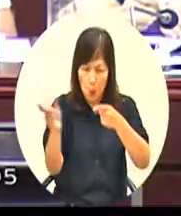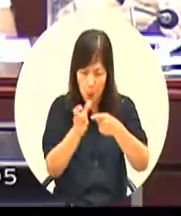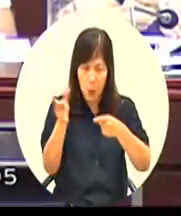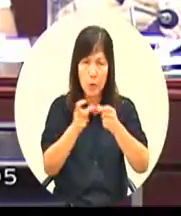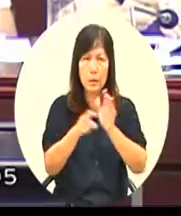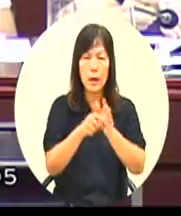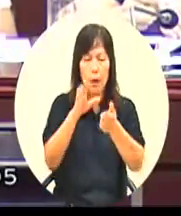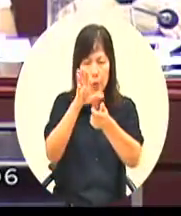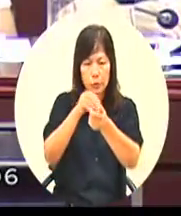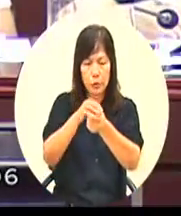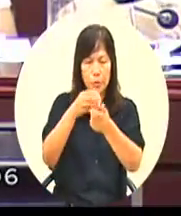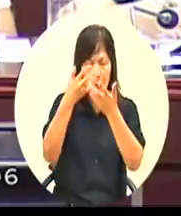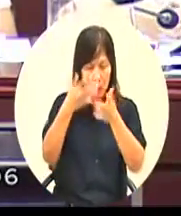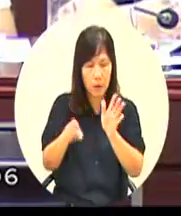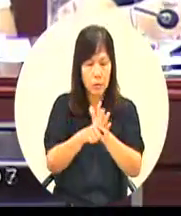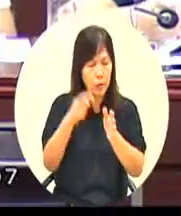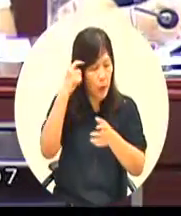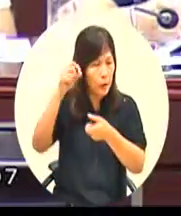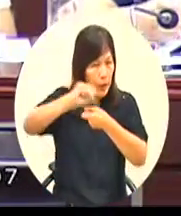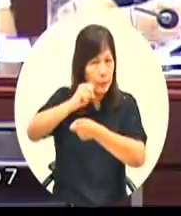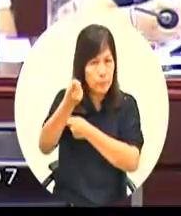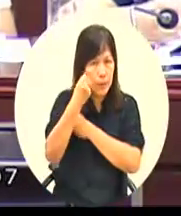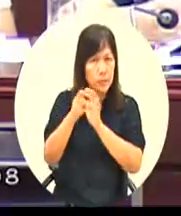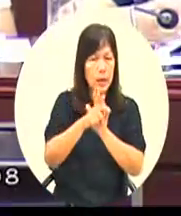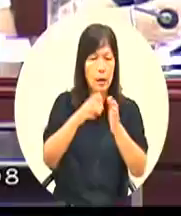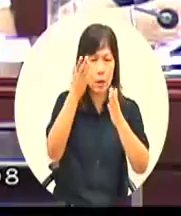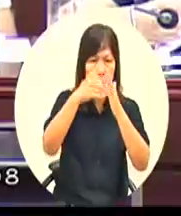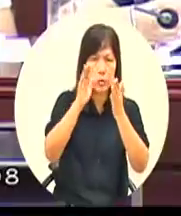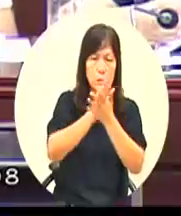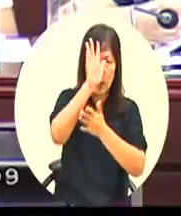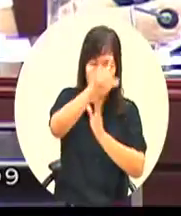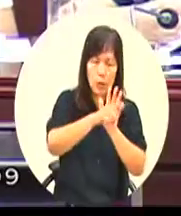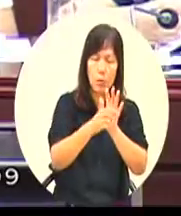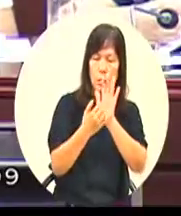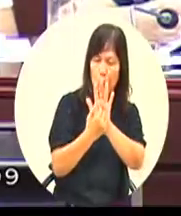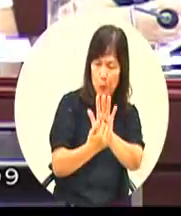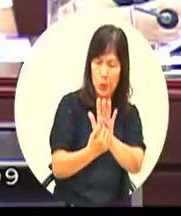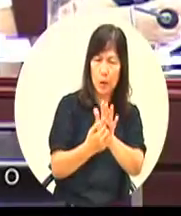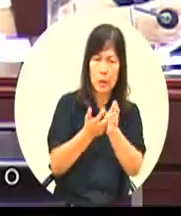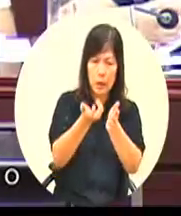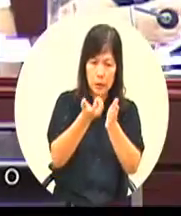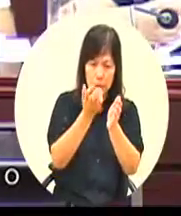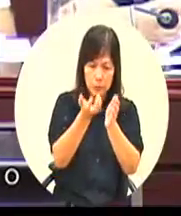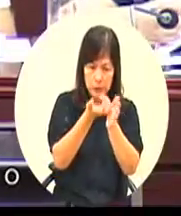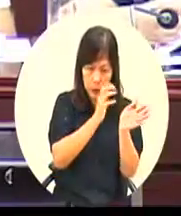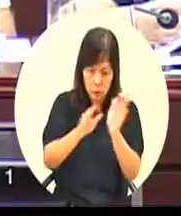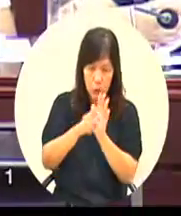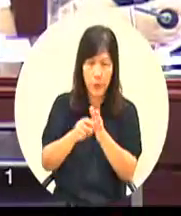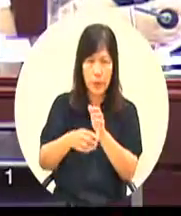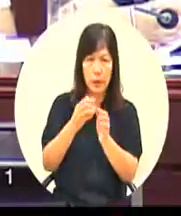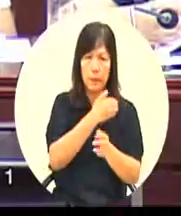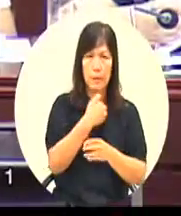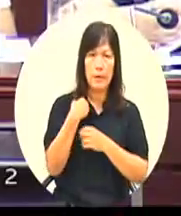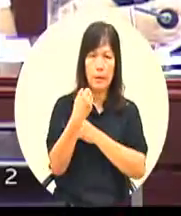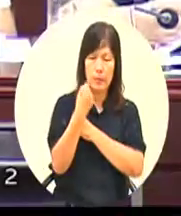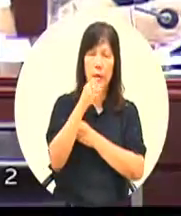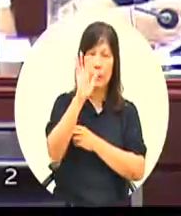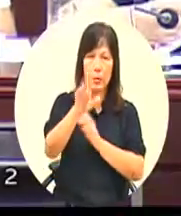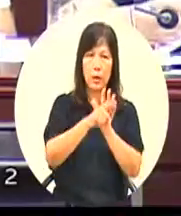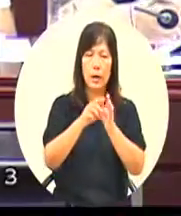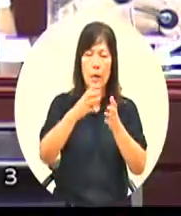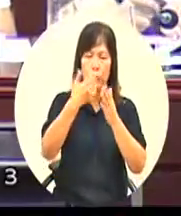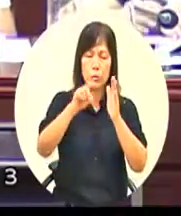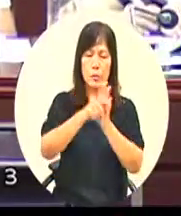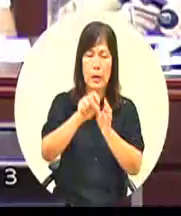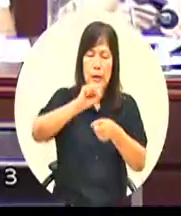又学习到了很多可以增强学校未来在防灾预防上的这个能力，所以学校现在能力又增强